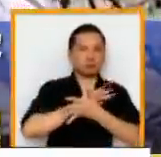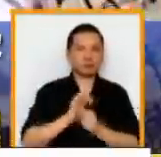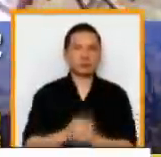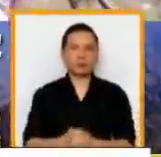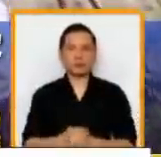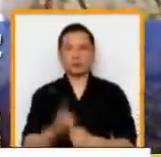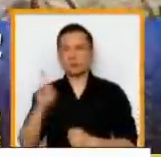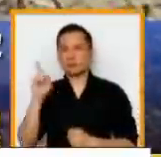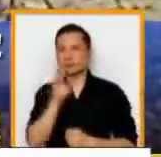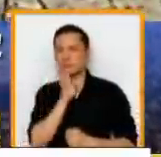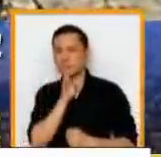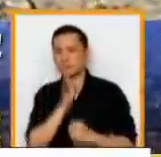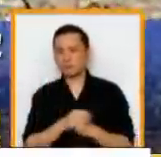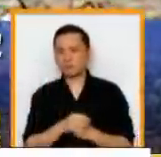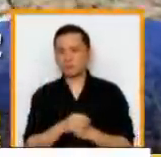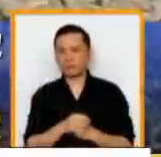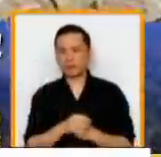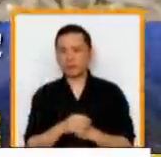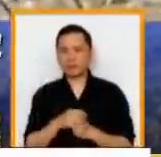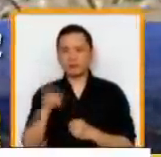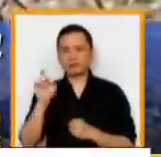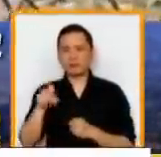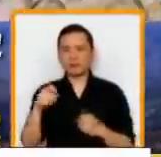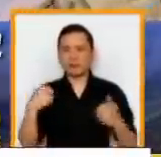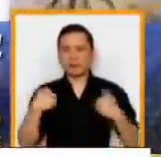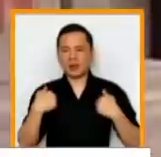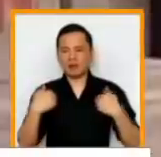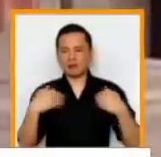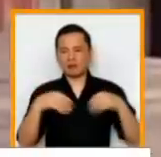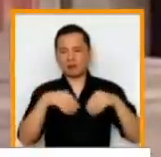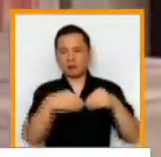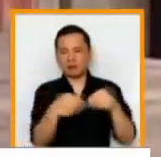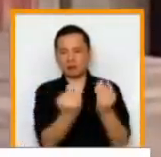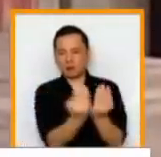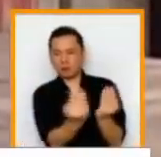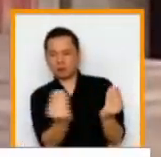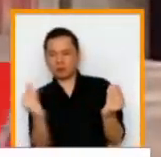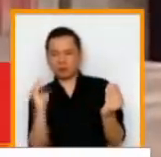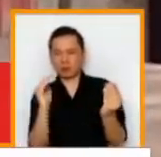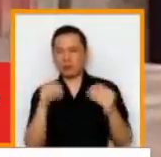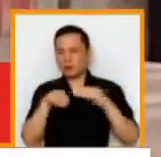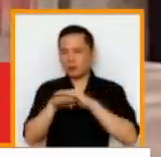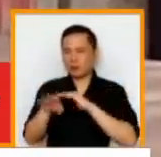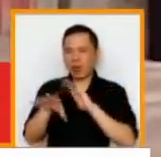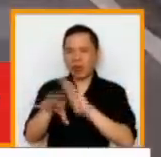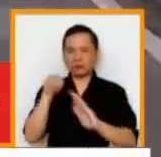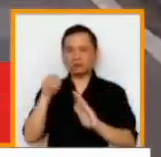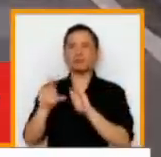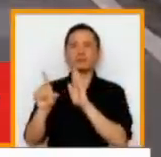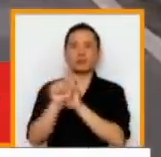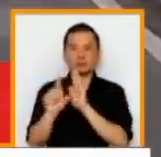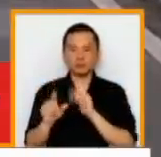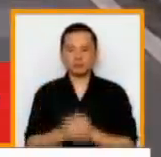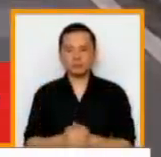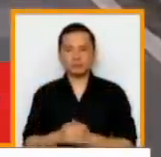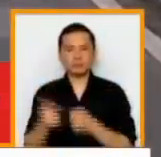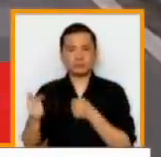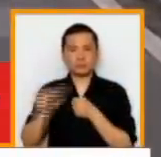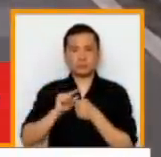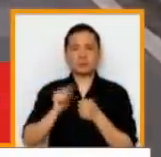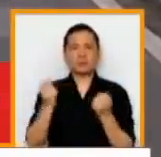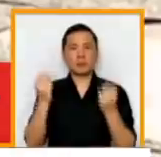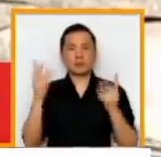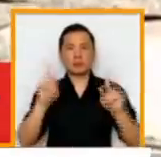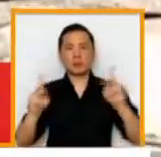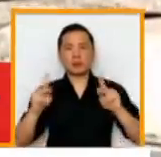dito ito, awan ti pag-exit, anti pag-urwaran ti tao naglibas. Napansin ng otoridad na nagkaroon ng panic buying nitong mga